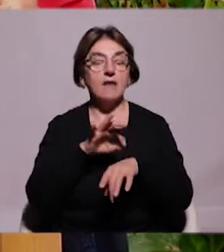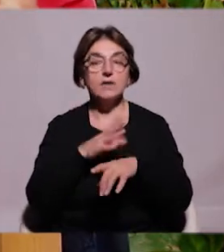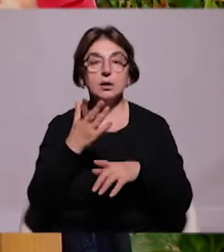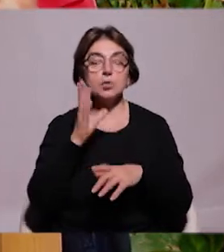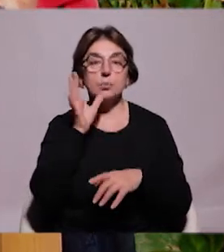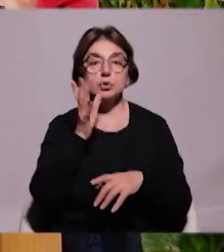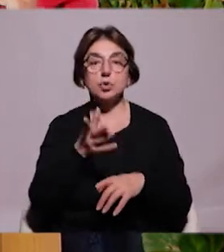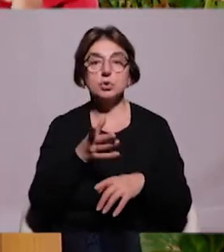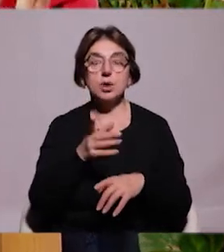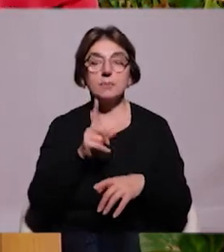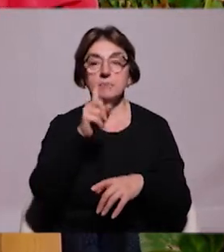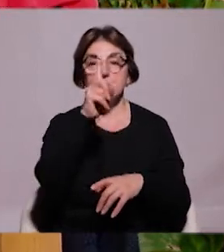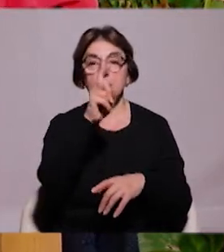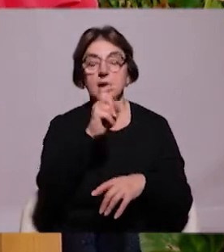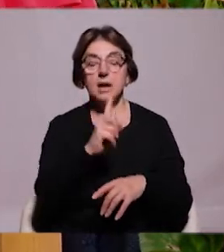რომლის დროსაც